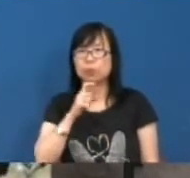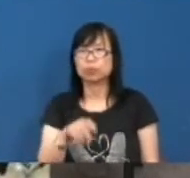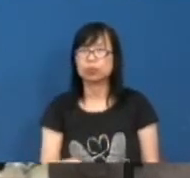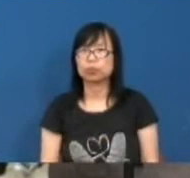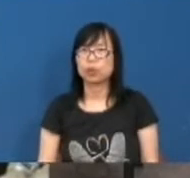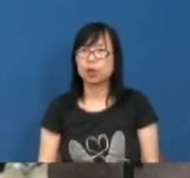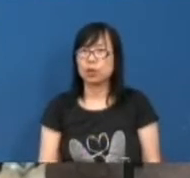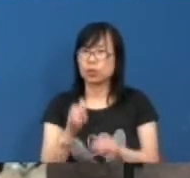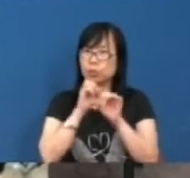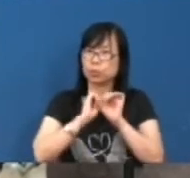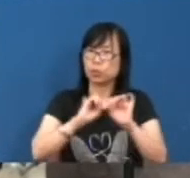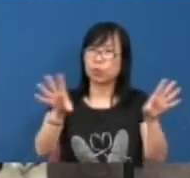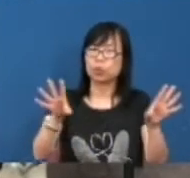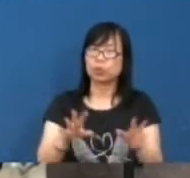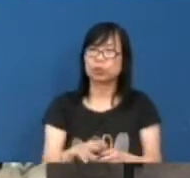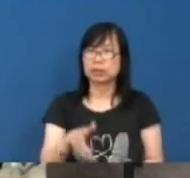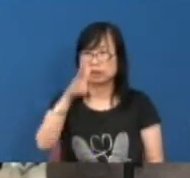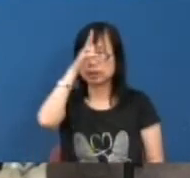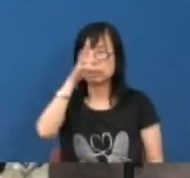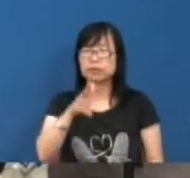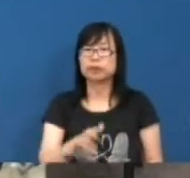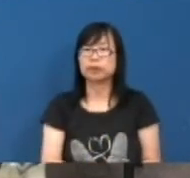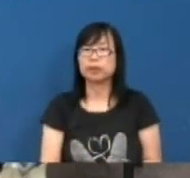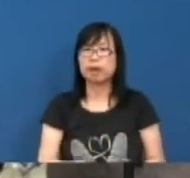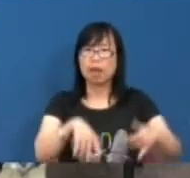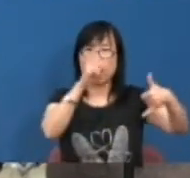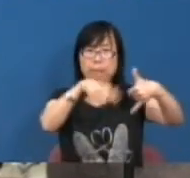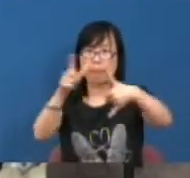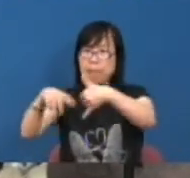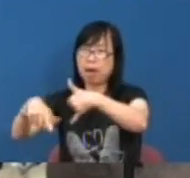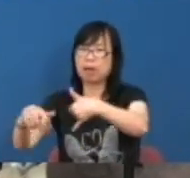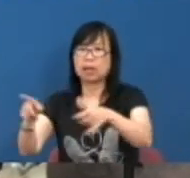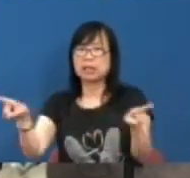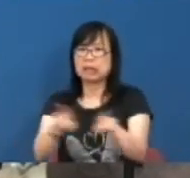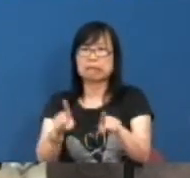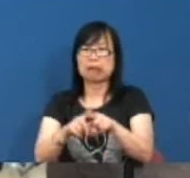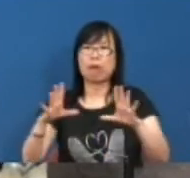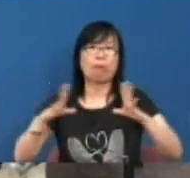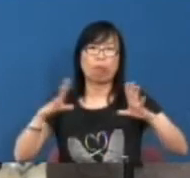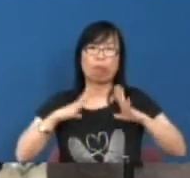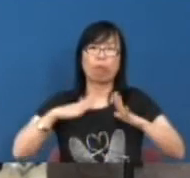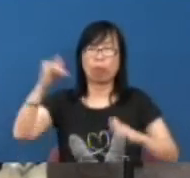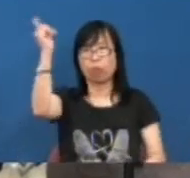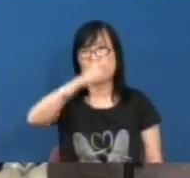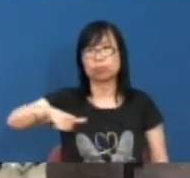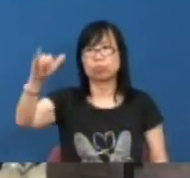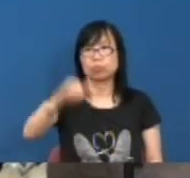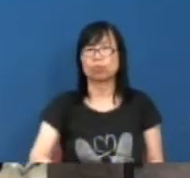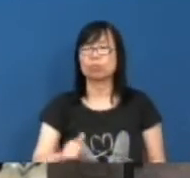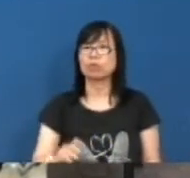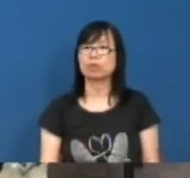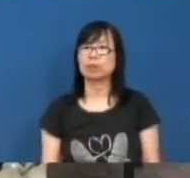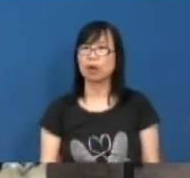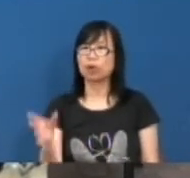就係推動咧，就建議政府咧係人人同享6,000元啊嘛。咁人人同享咧，就其實我哋